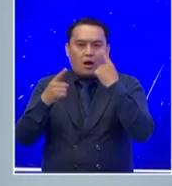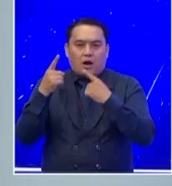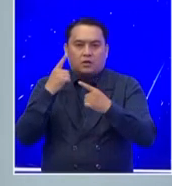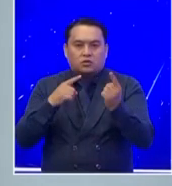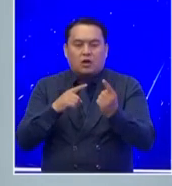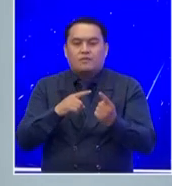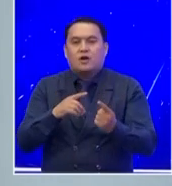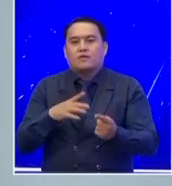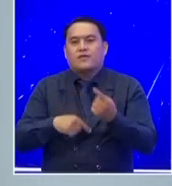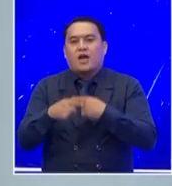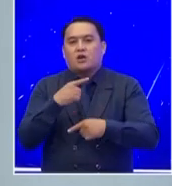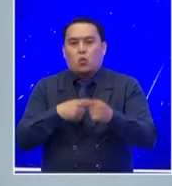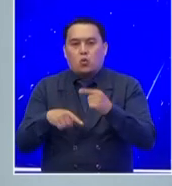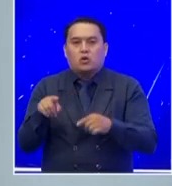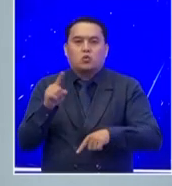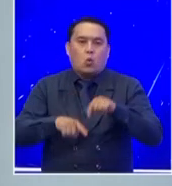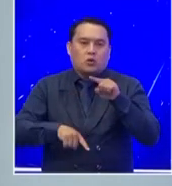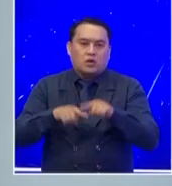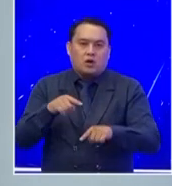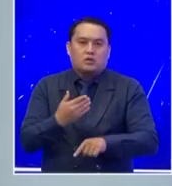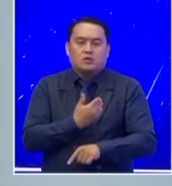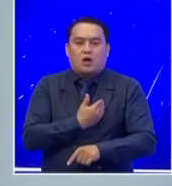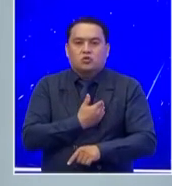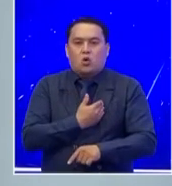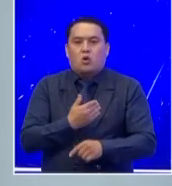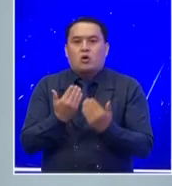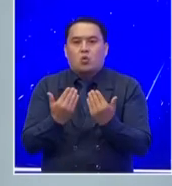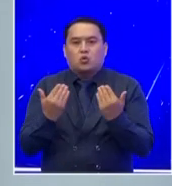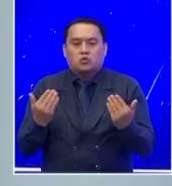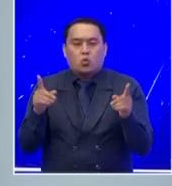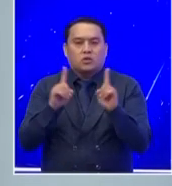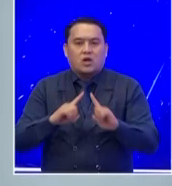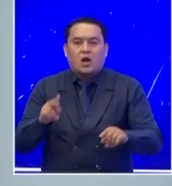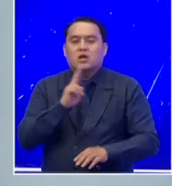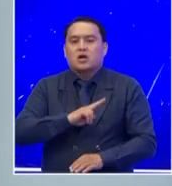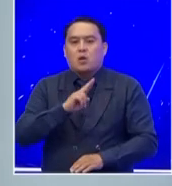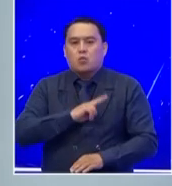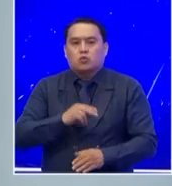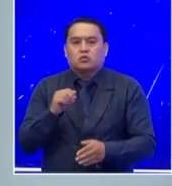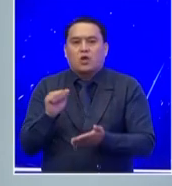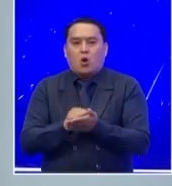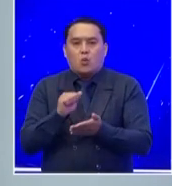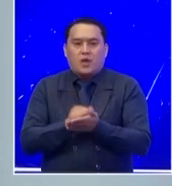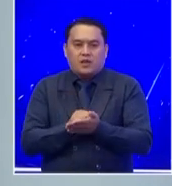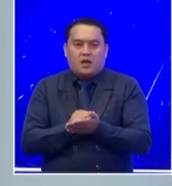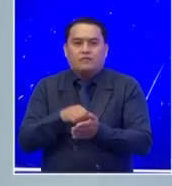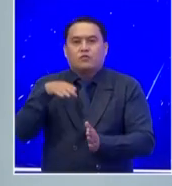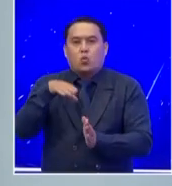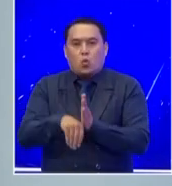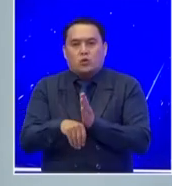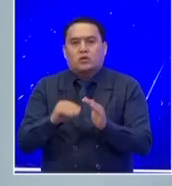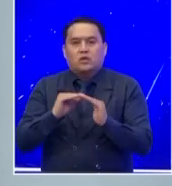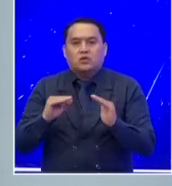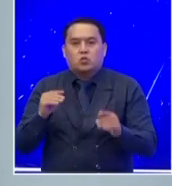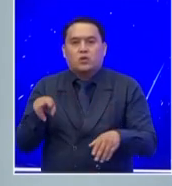Ильяса Жансугурова вернулись на родину. Теперь в нашем музее хранятся уникальные работы и документы поэта, включая и